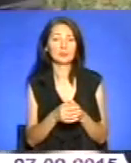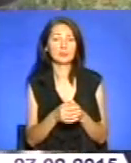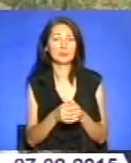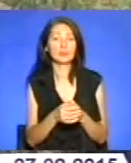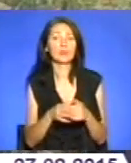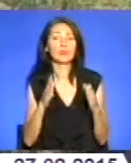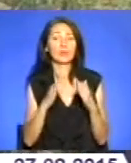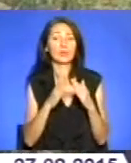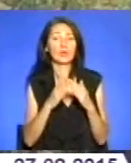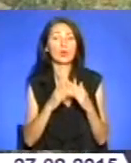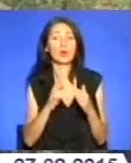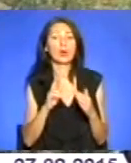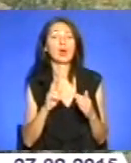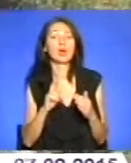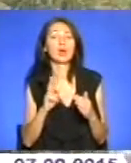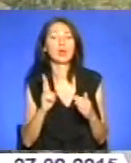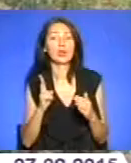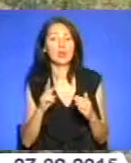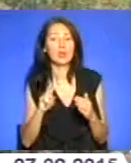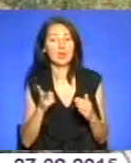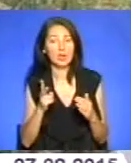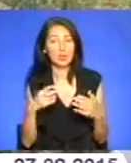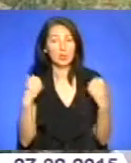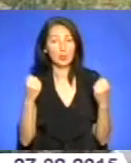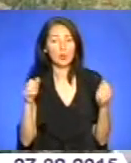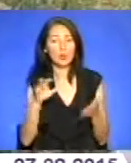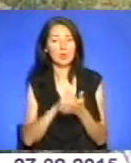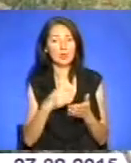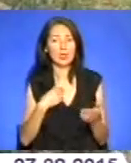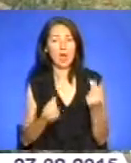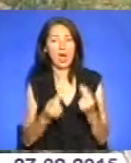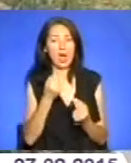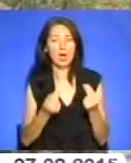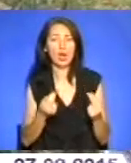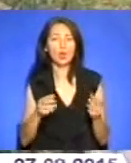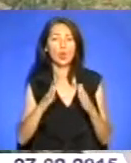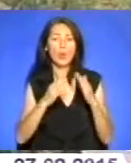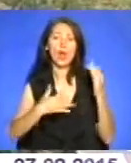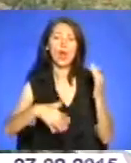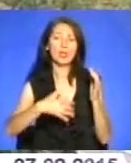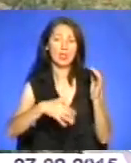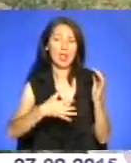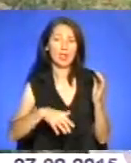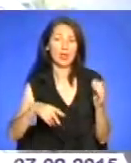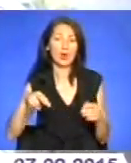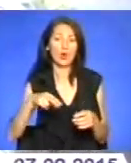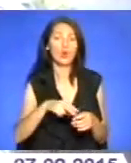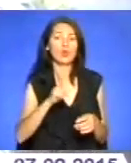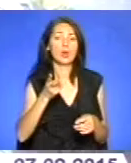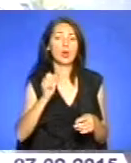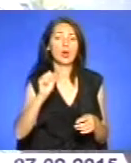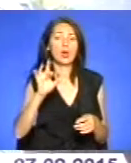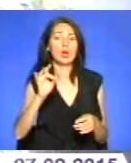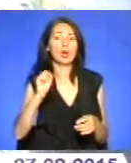А вдома? Яким видом спорту ти займаєшся? Що любиш? Я граю вдома на гітарі і ходжу на карте. Що